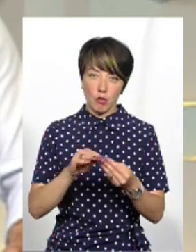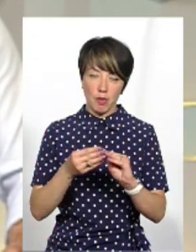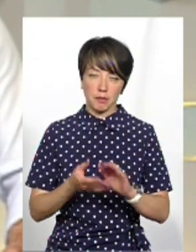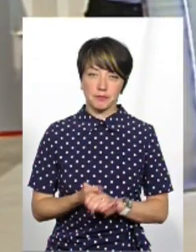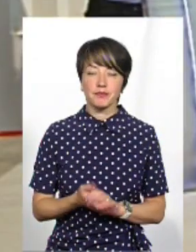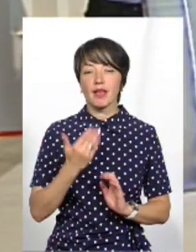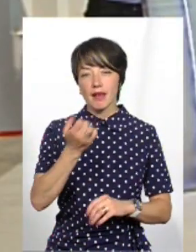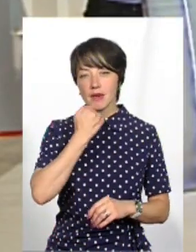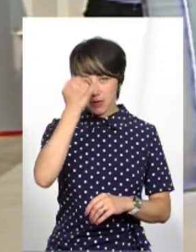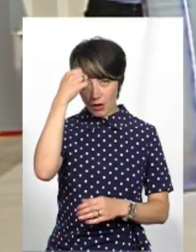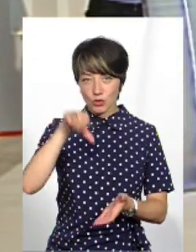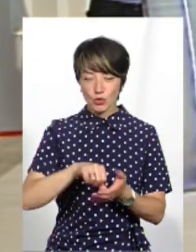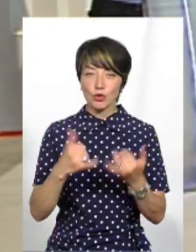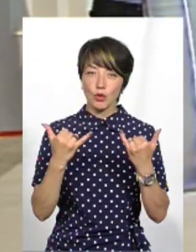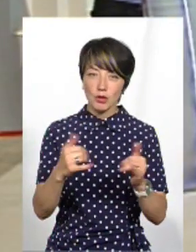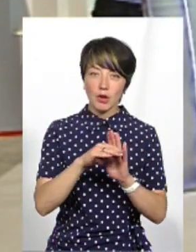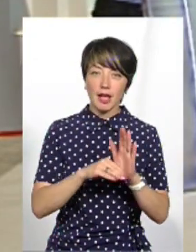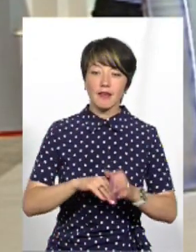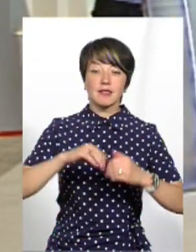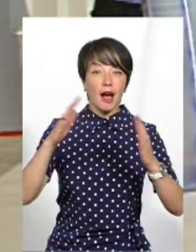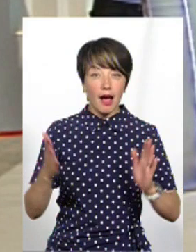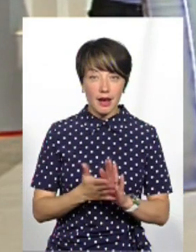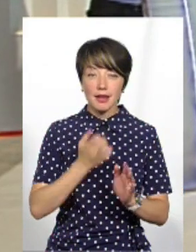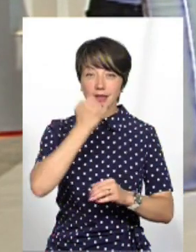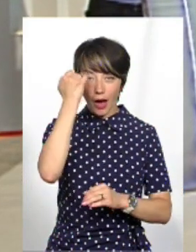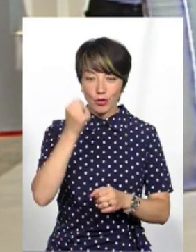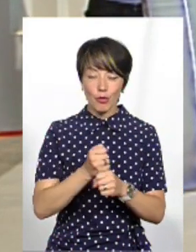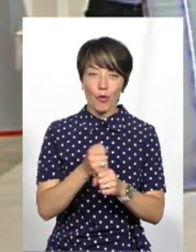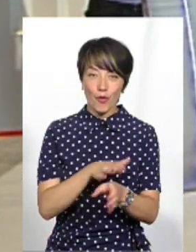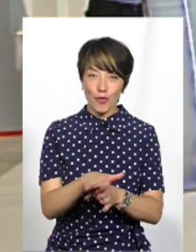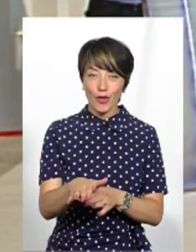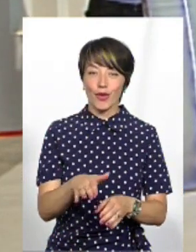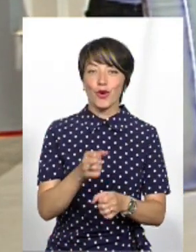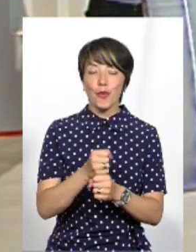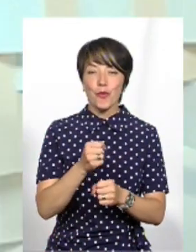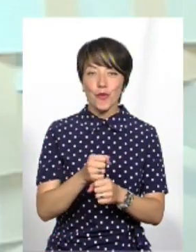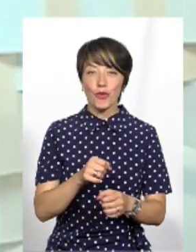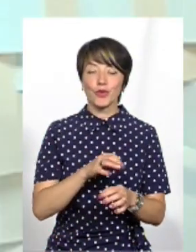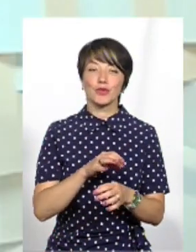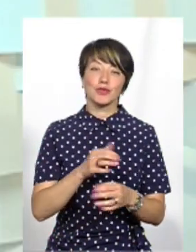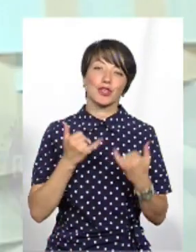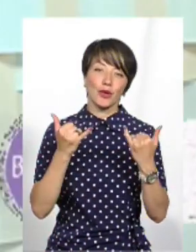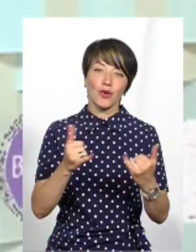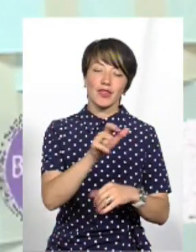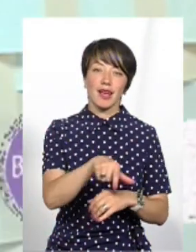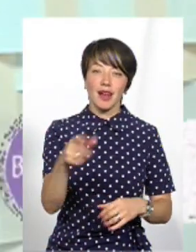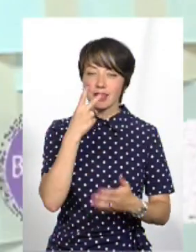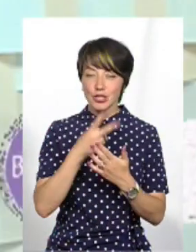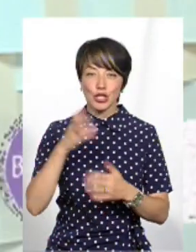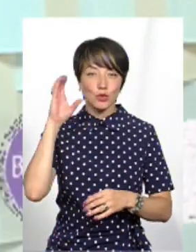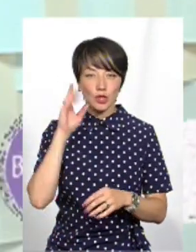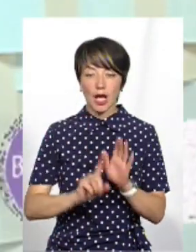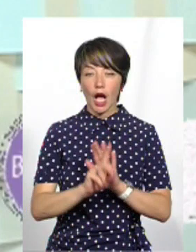проблем. Я вам дякую за участь у сьогоднішній програмі і взагалі дякую дуже за пророблену роботу. Шановні глядачі і слухачі,